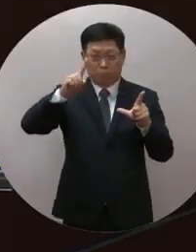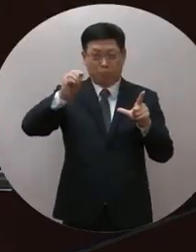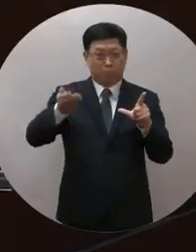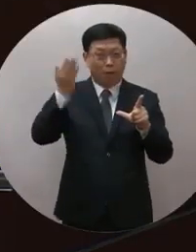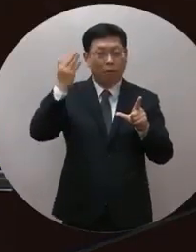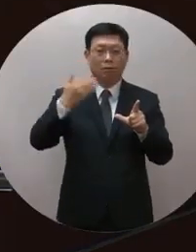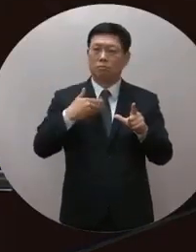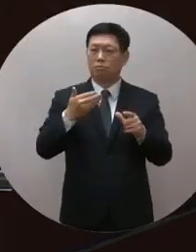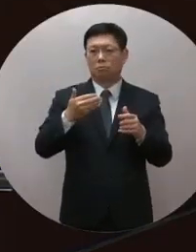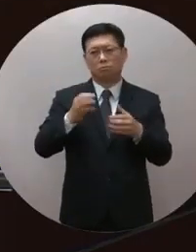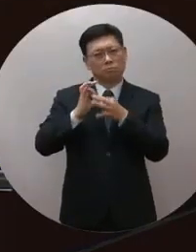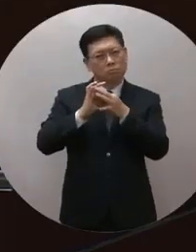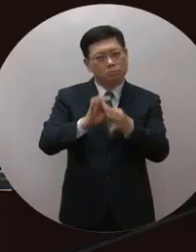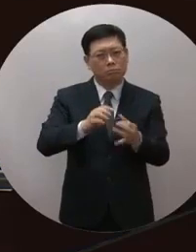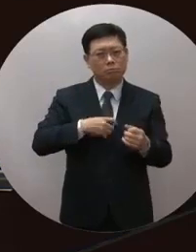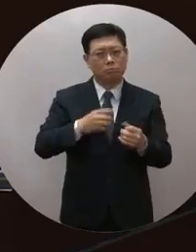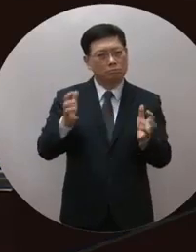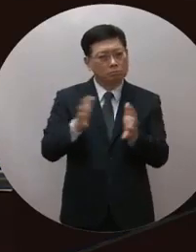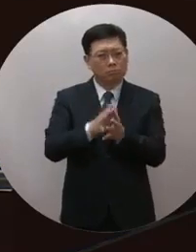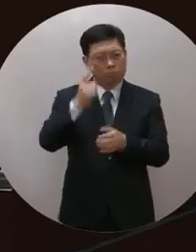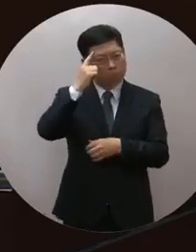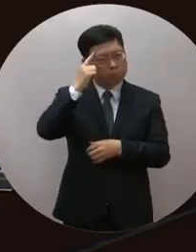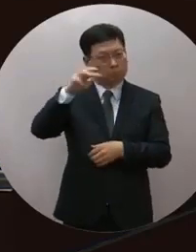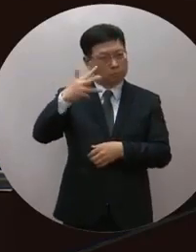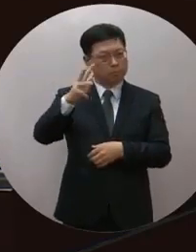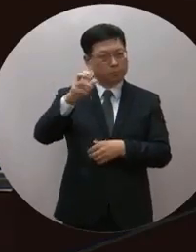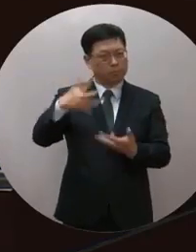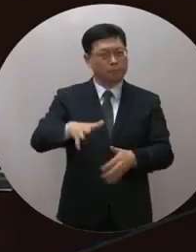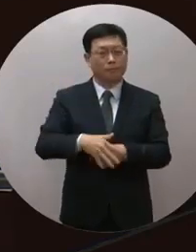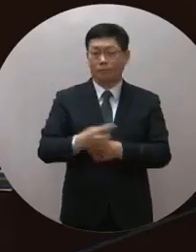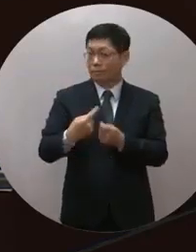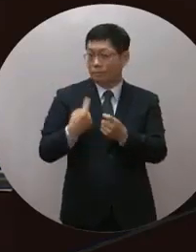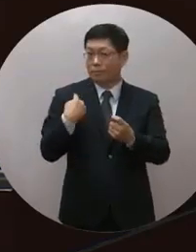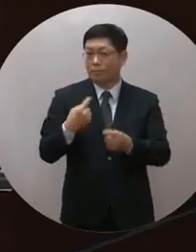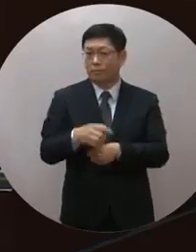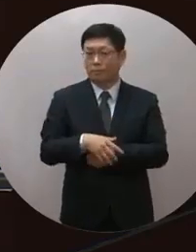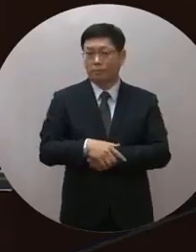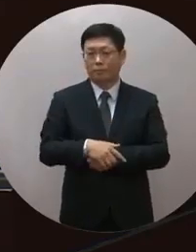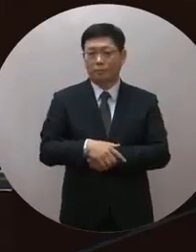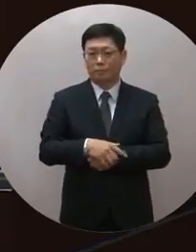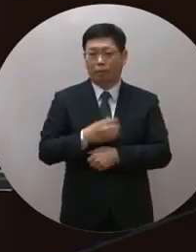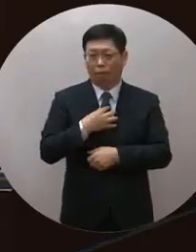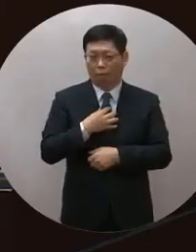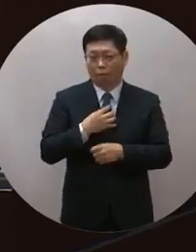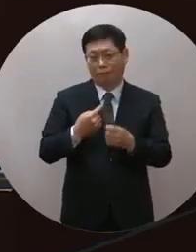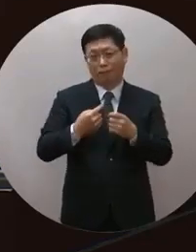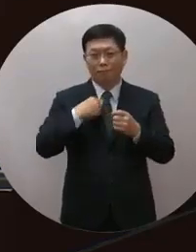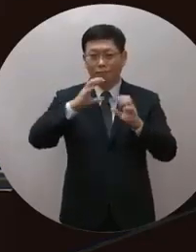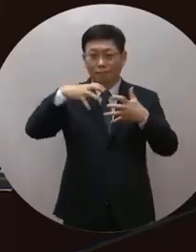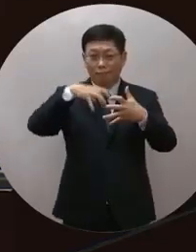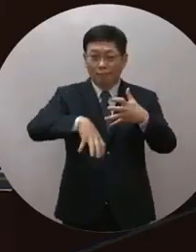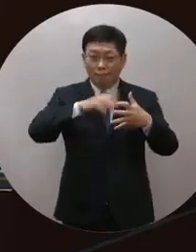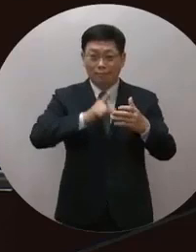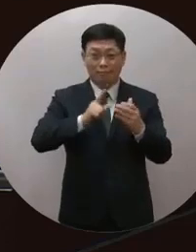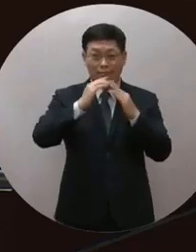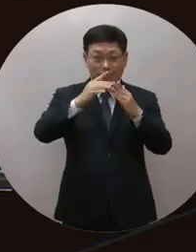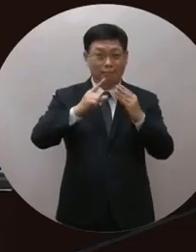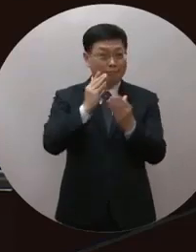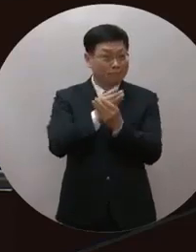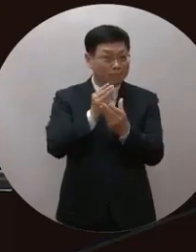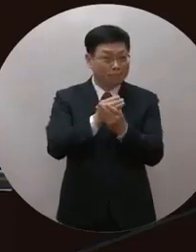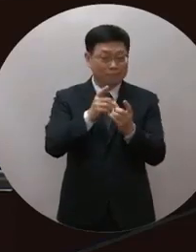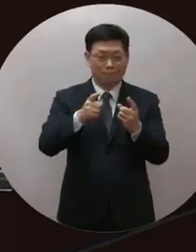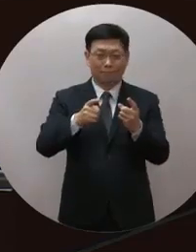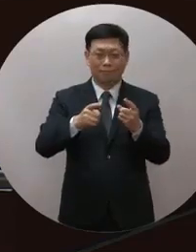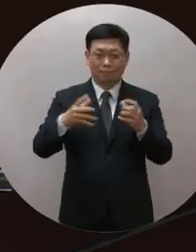万点已经超过880多天，去年 国内上市贵公司的总